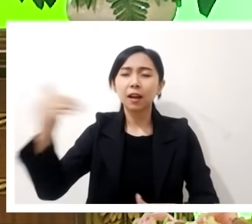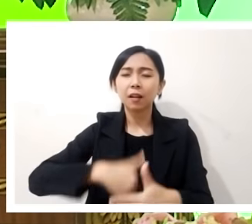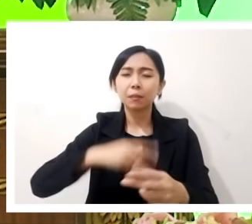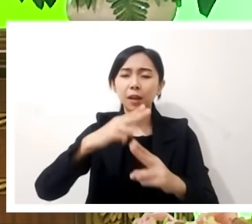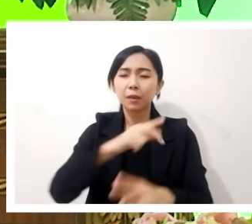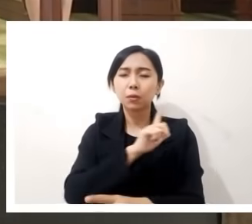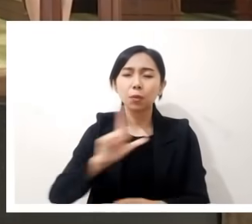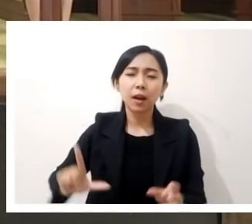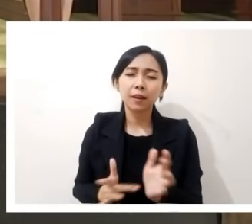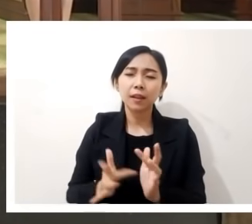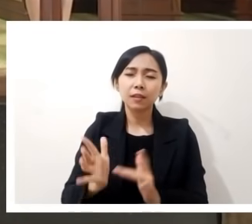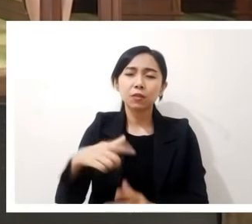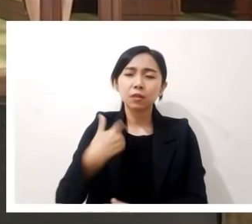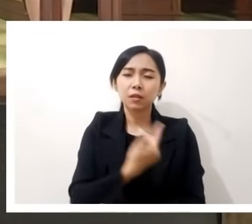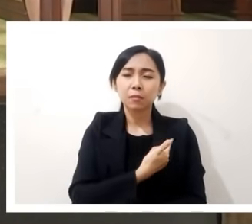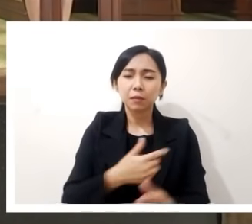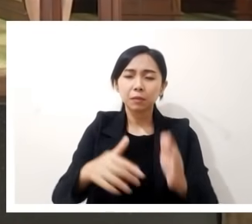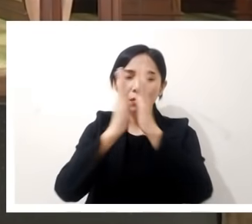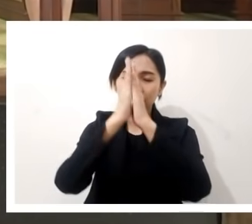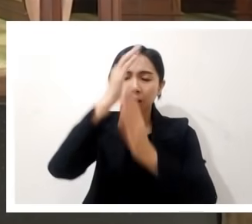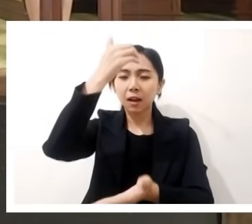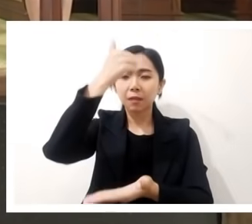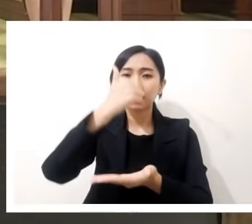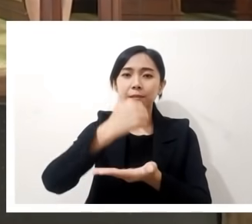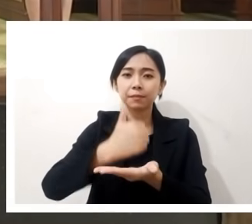Yesus. Amin.